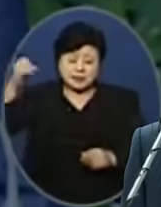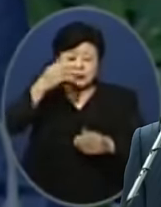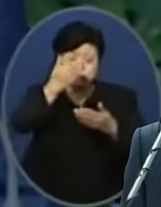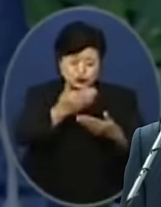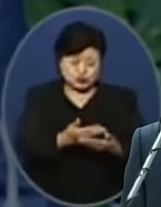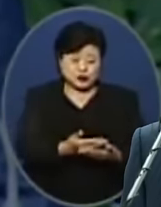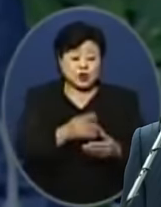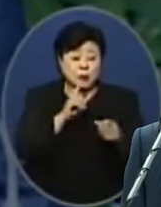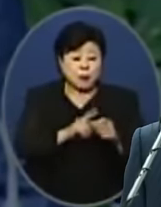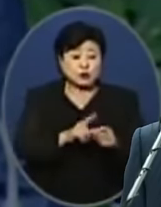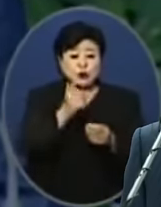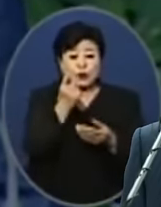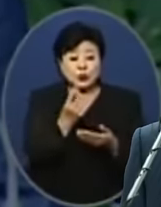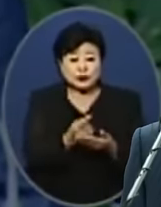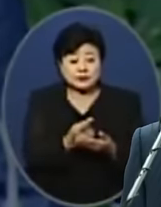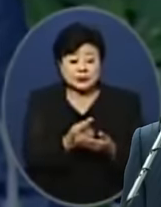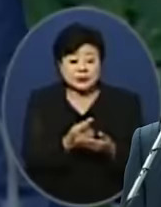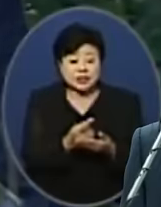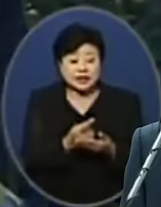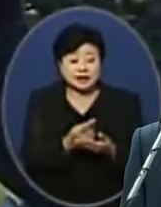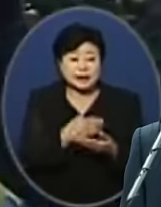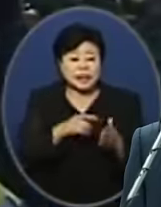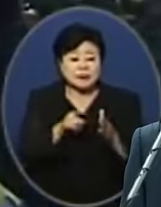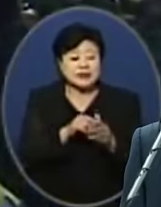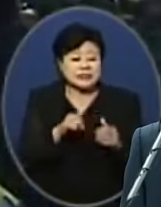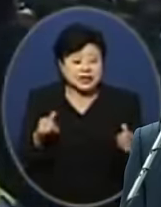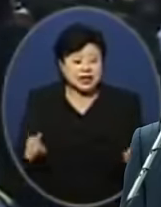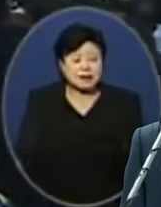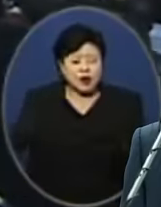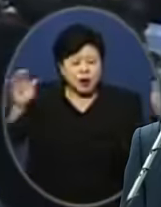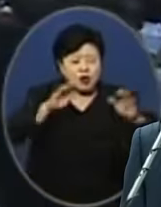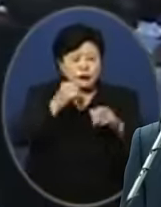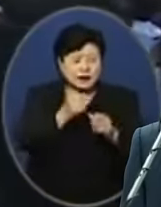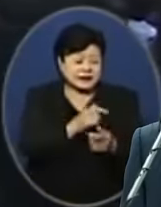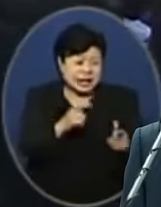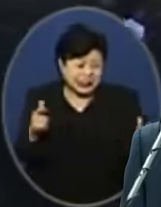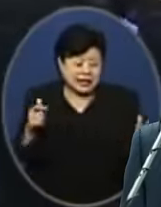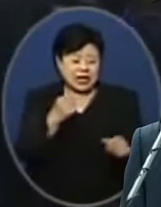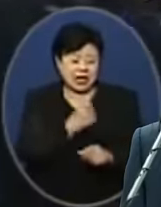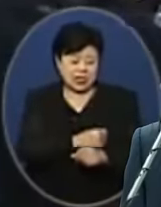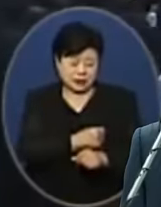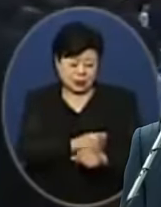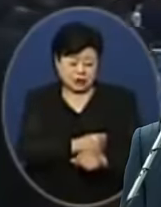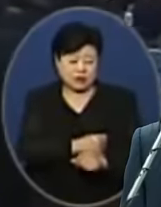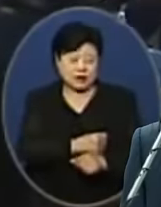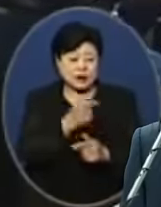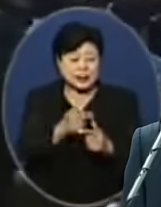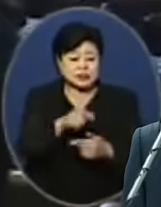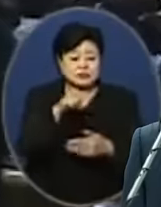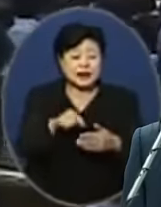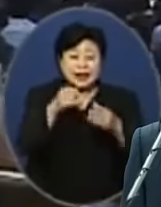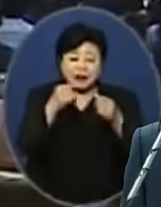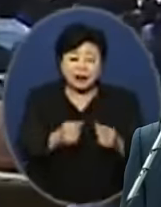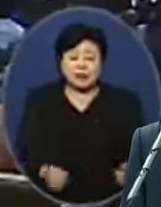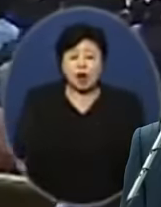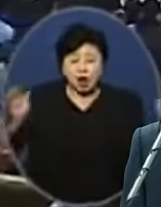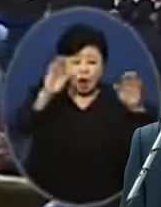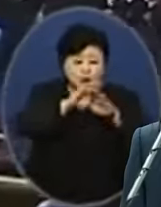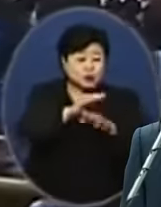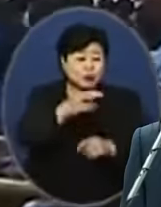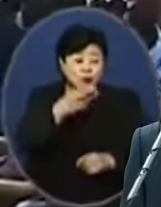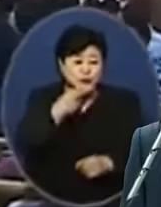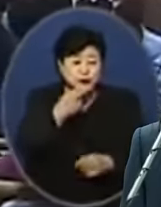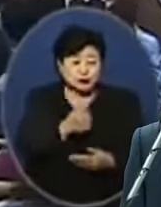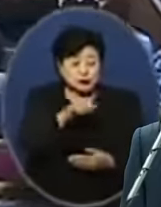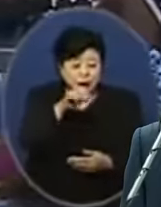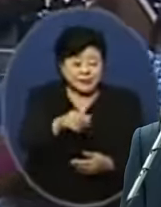주기 위해서 오신 것입니다. 물은 나를 믿는 자로 어두움에 거하지 않게 하려면 예수님 안에 거하는 자는 어두움이 없습니다.